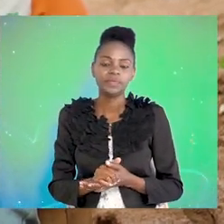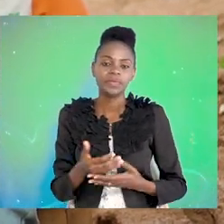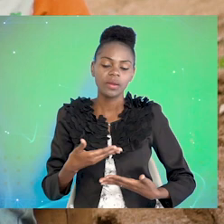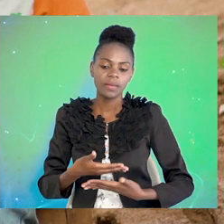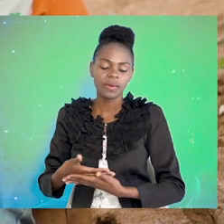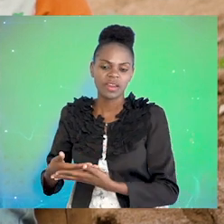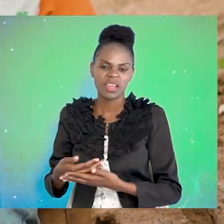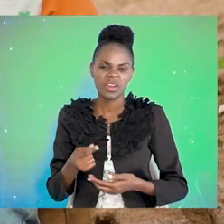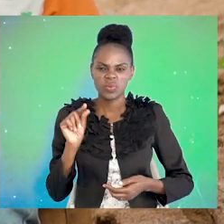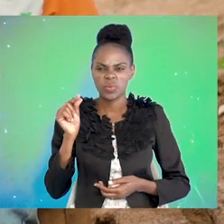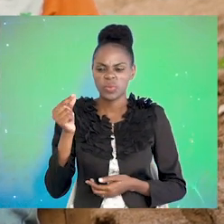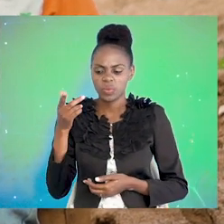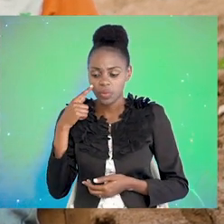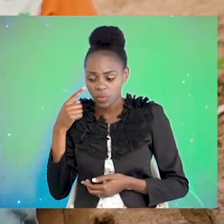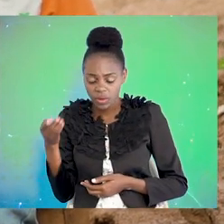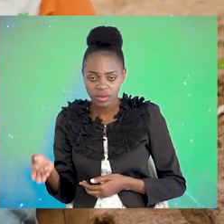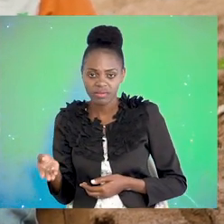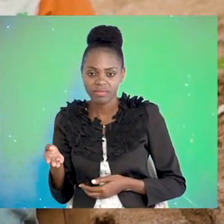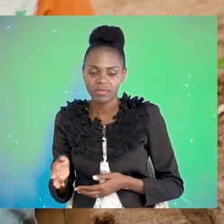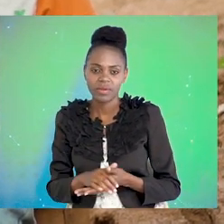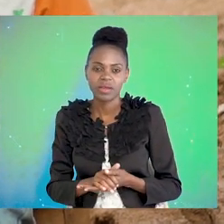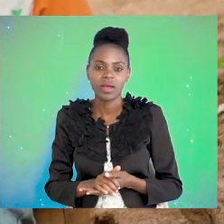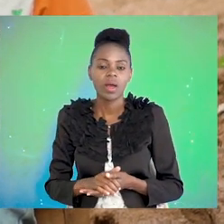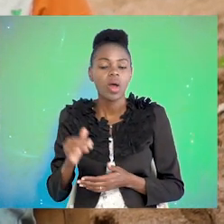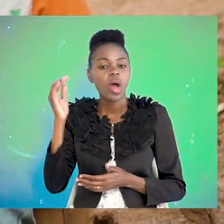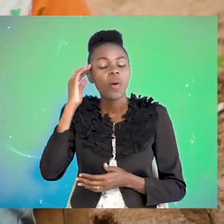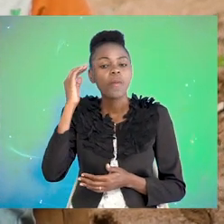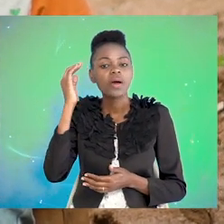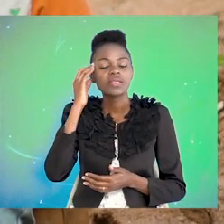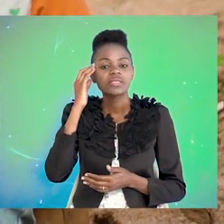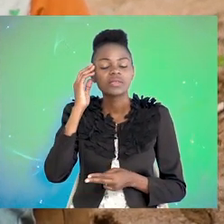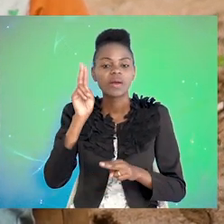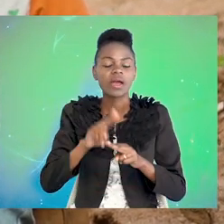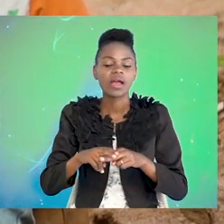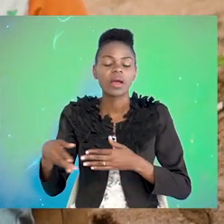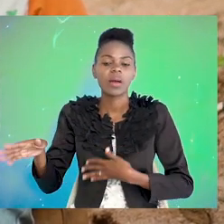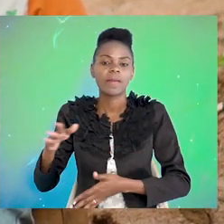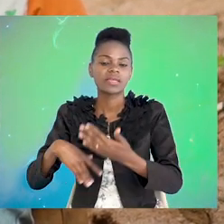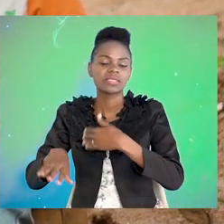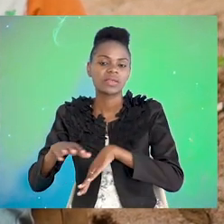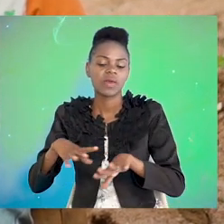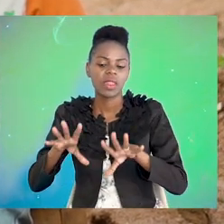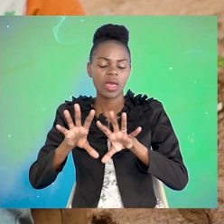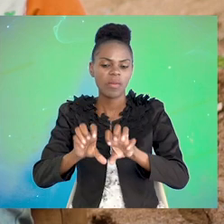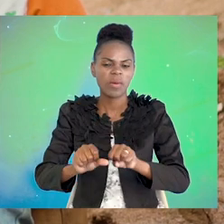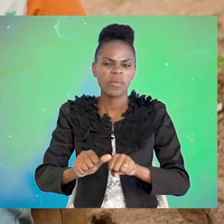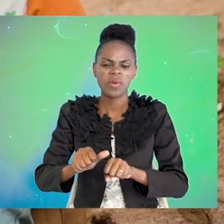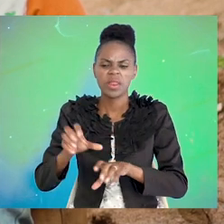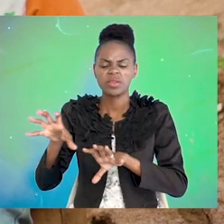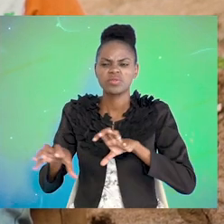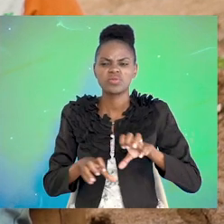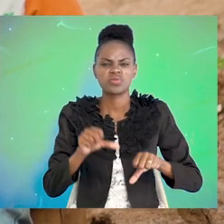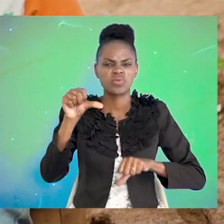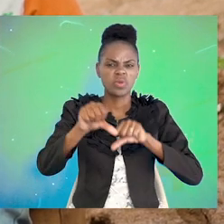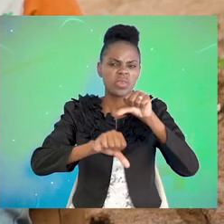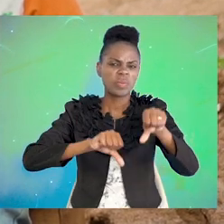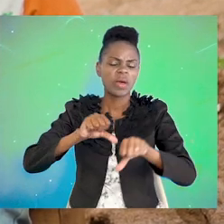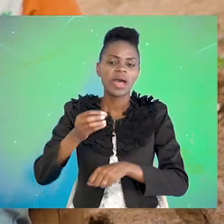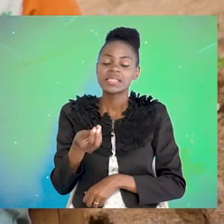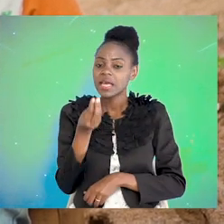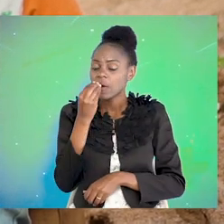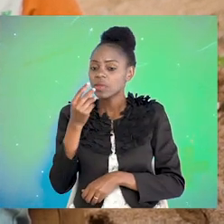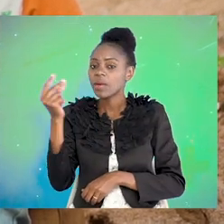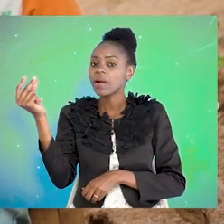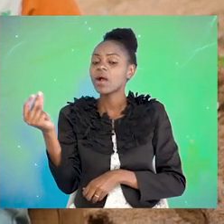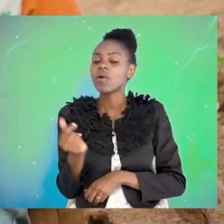Mwanayu ndi wang'ono. Ndiye mumadziwa mwana akawang'ono masewera amagwira zimatope komanso mwina zakudya